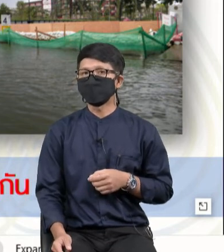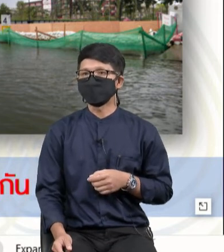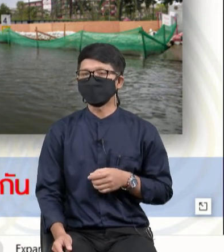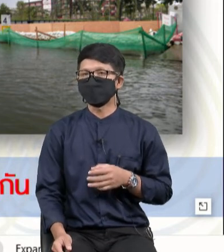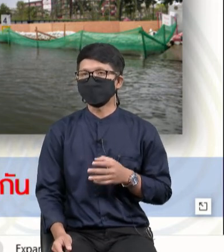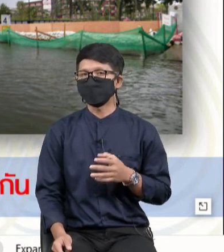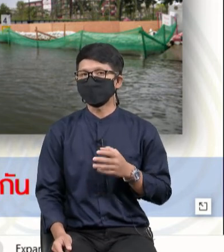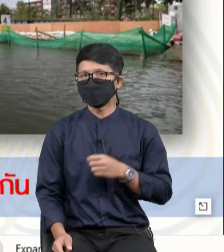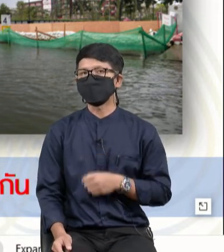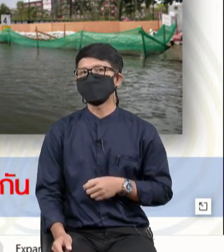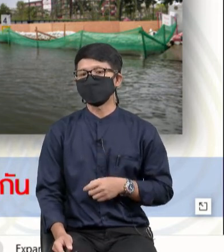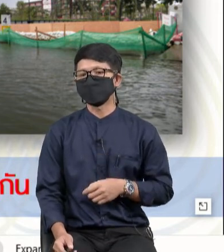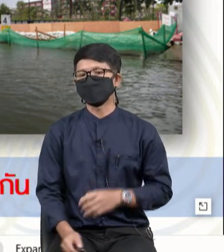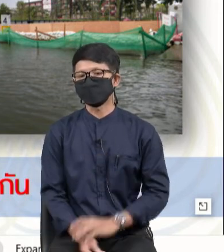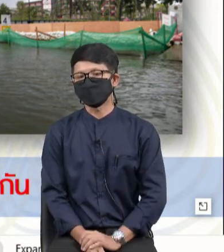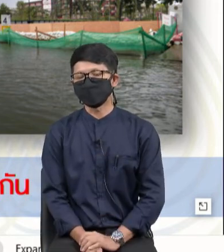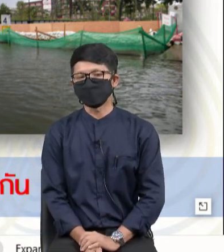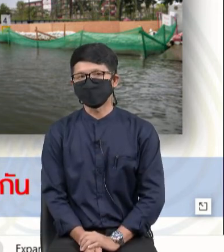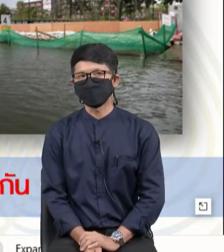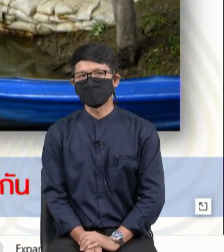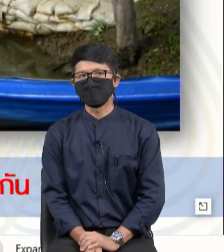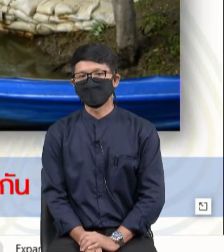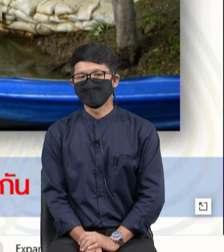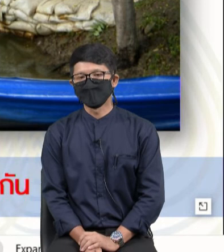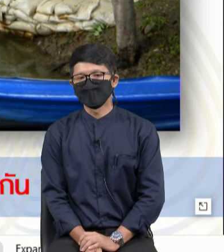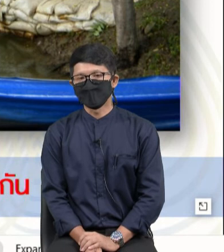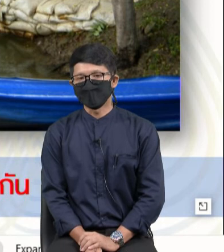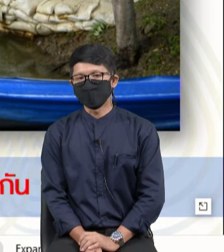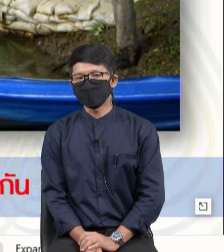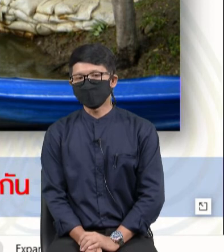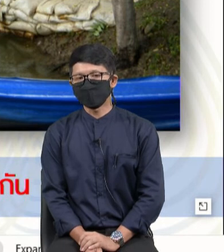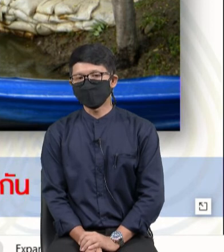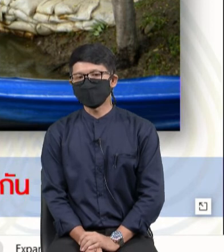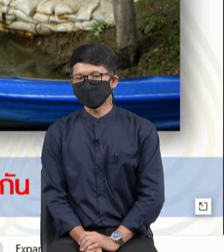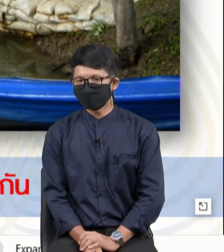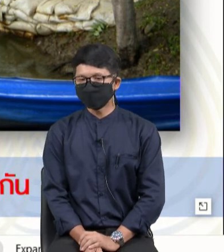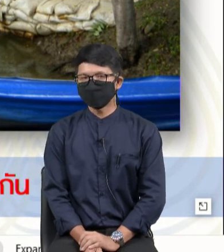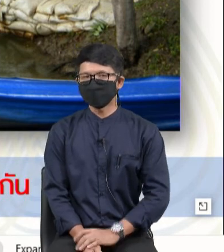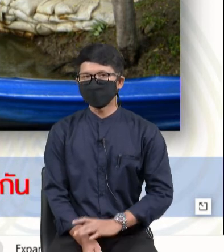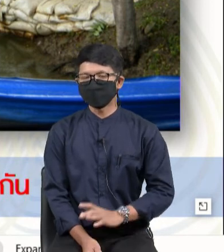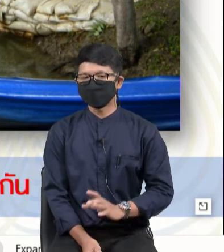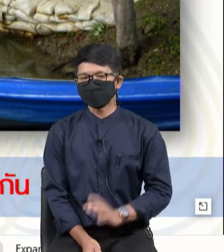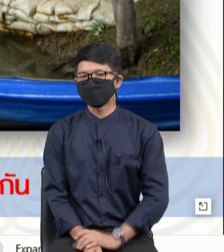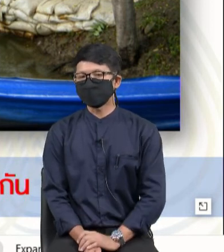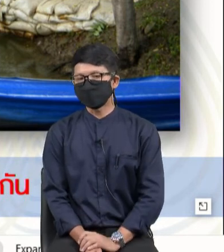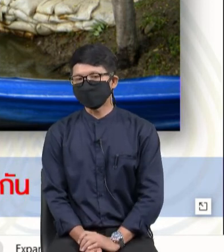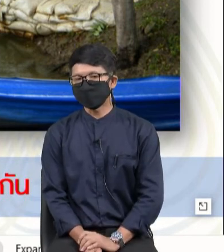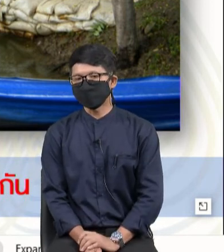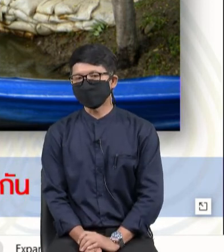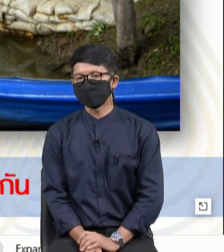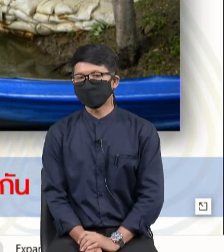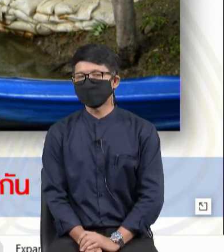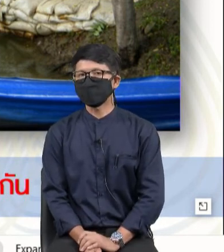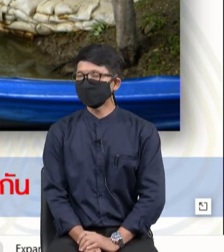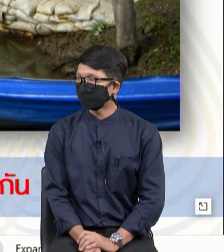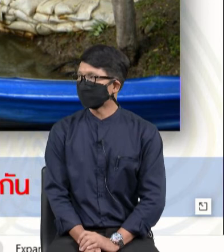ครงตัวแผ่นผ้าใบปูเสริมนะครับสำหรับจุดนี ้ อันนี้ตัวอีกจุดหนึ่งที่ต้องโปรเทคเพิ่มก็ตร